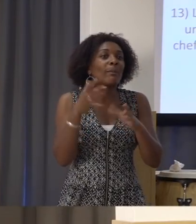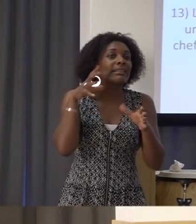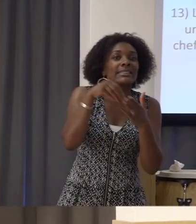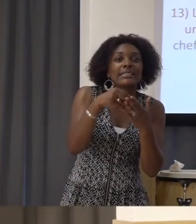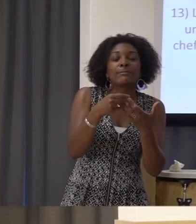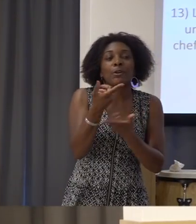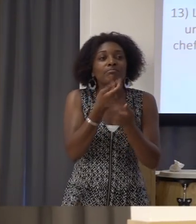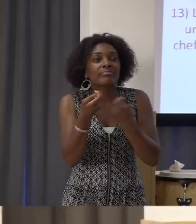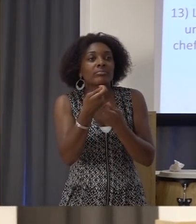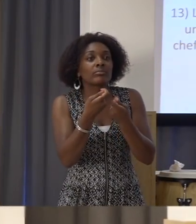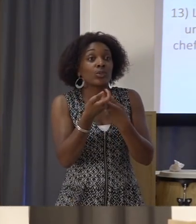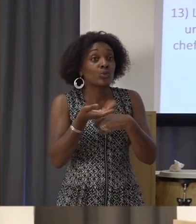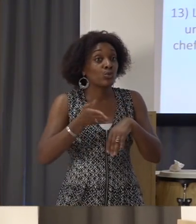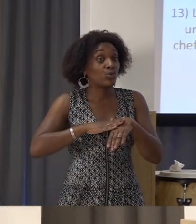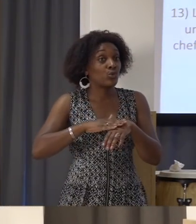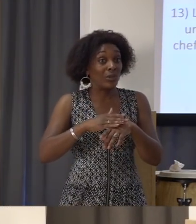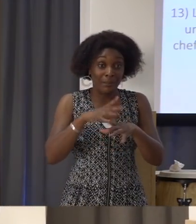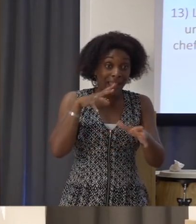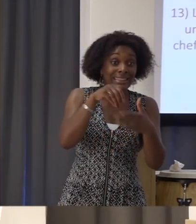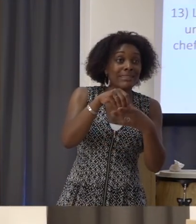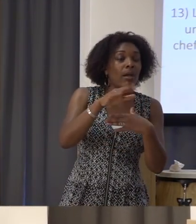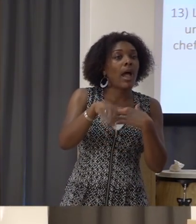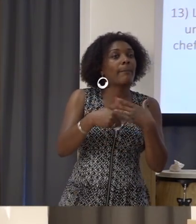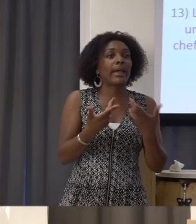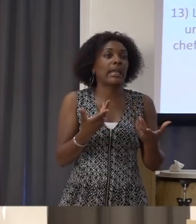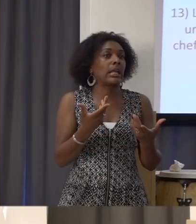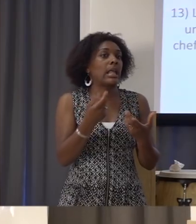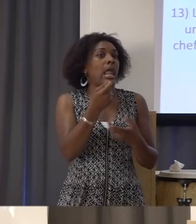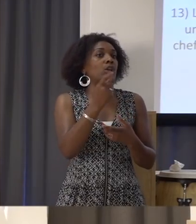qu'agit l'esprit des Cananéens.